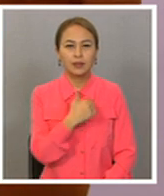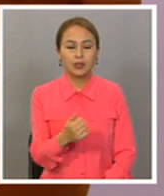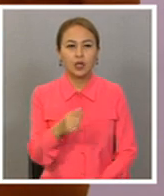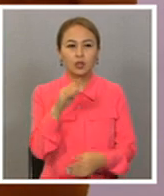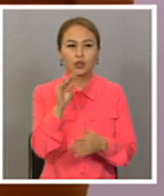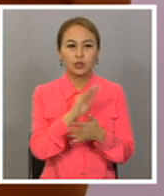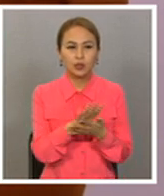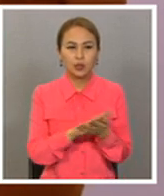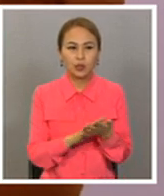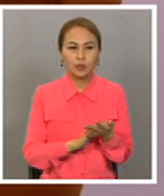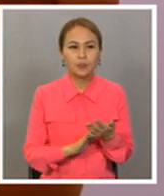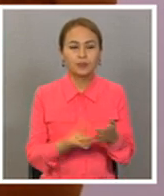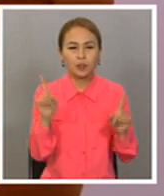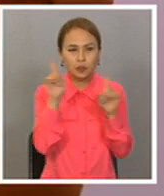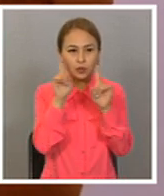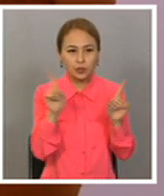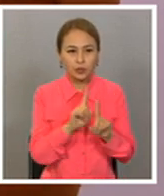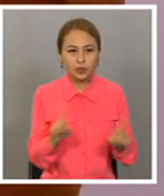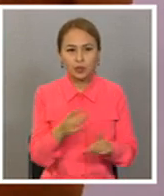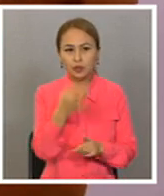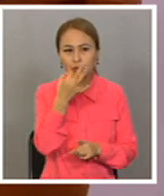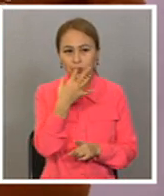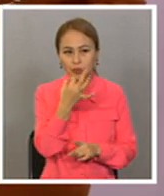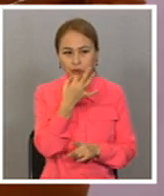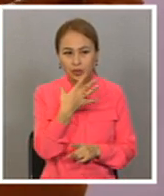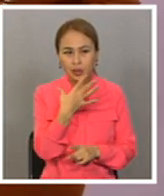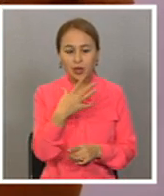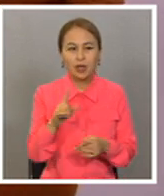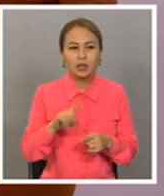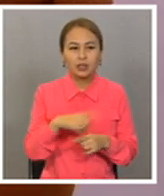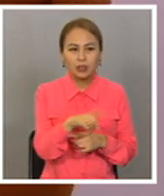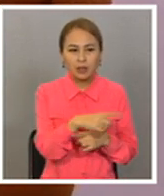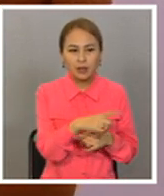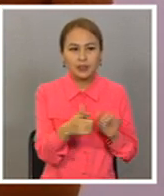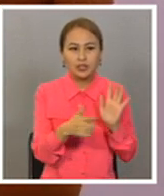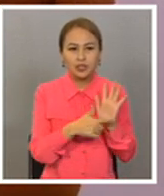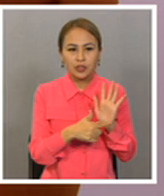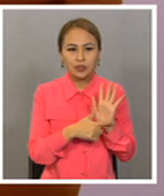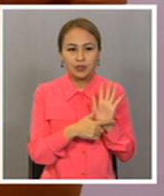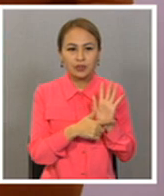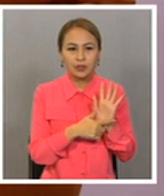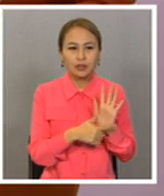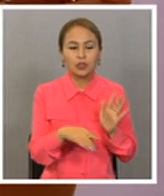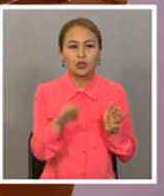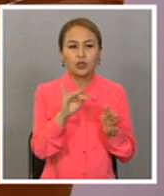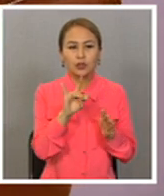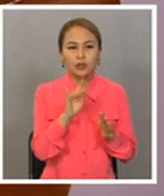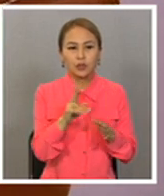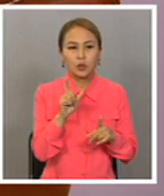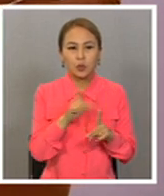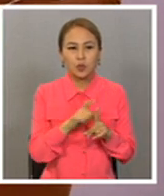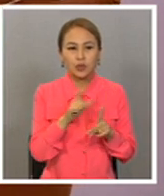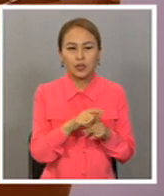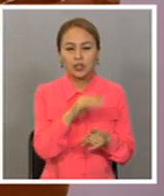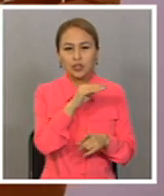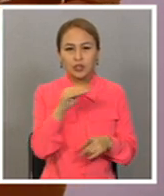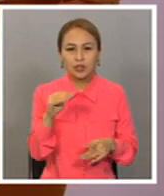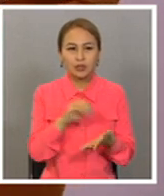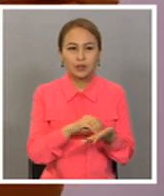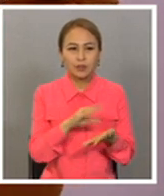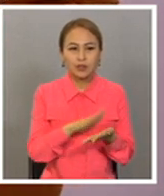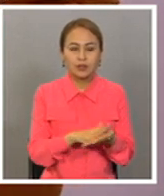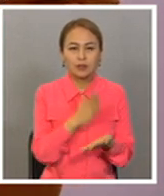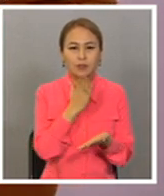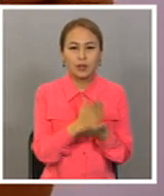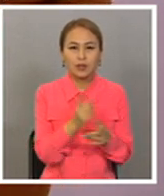жүзім, жұлдыз, жұмыртқа, жылан, жеті, жүзік сөздерінде Ж дыбысы сөздің